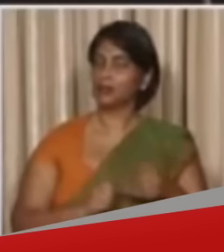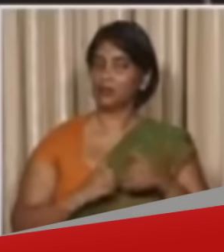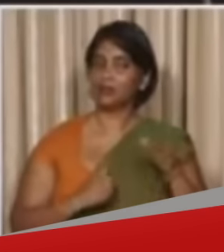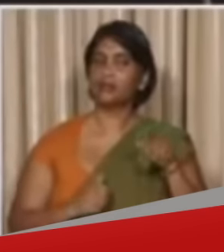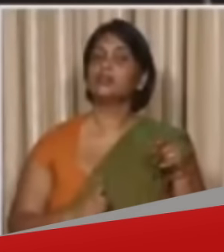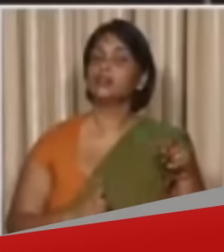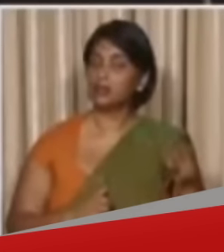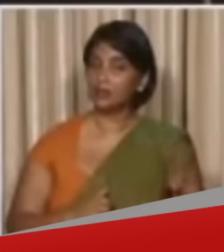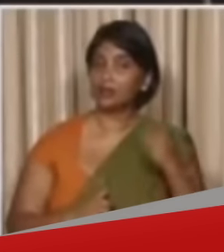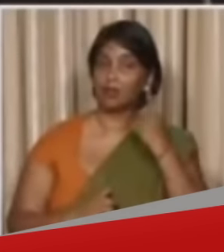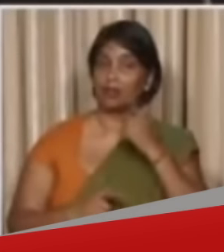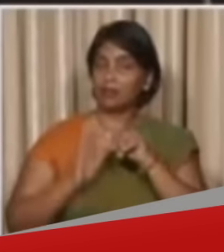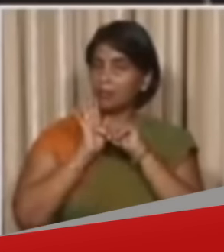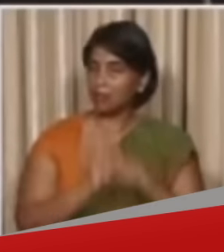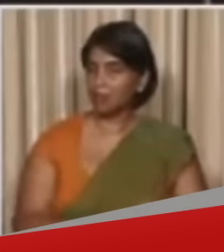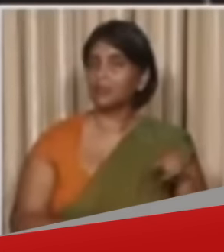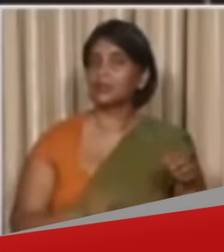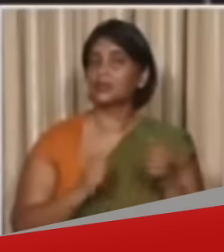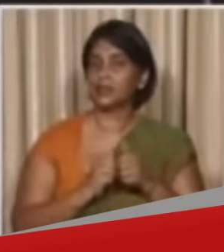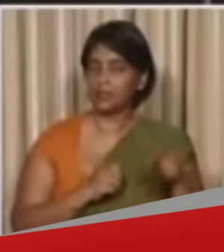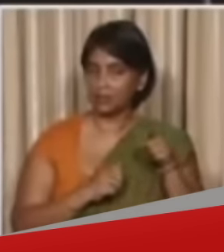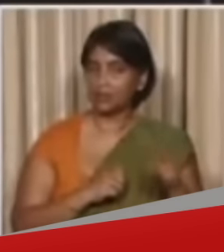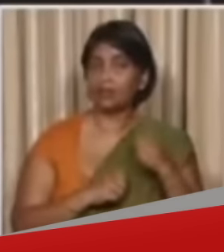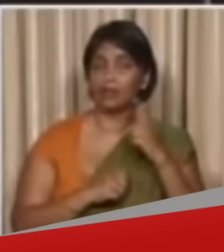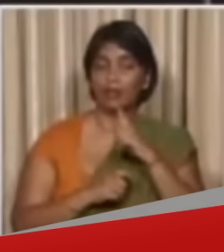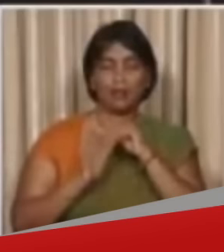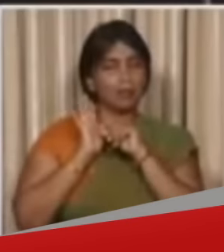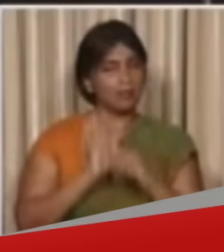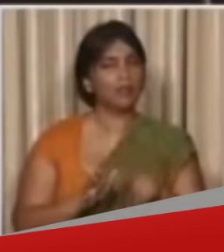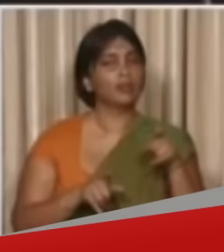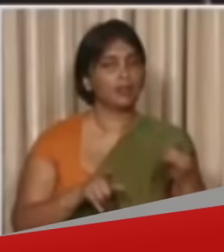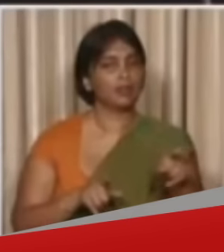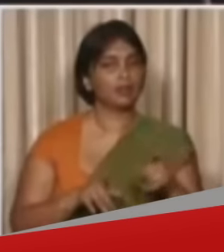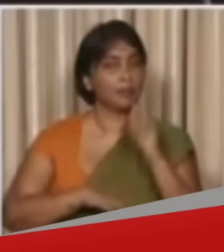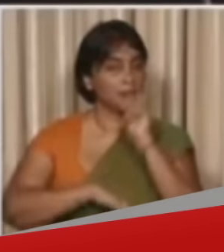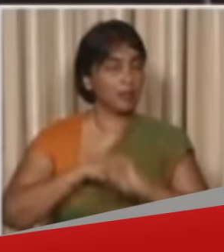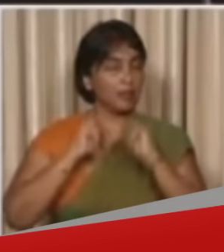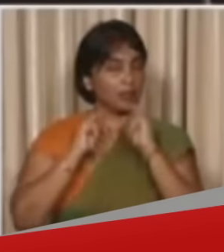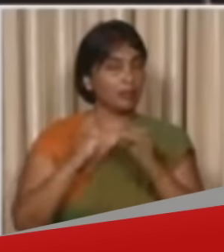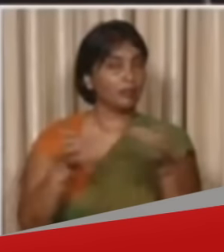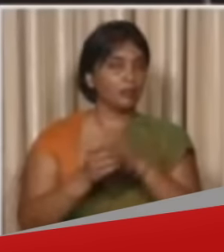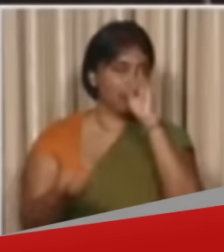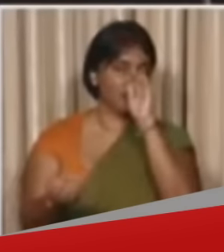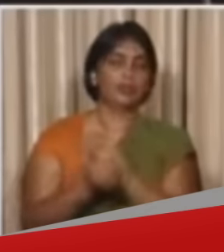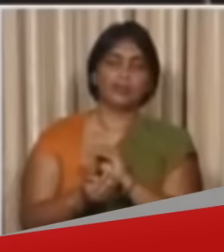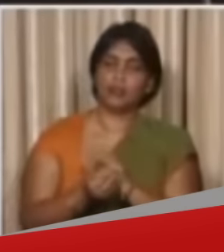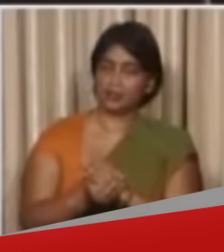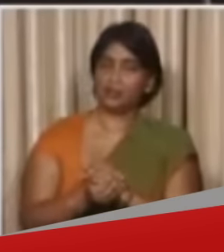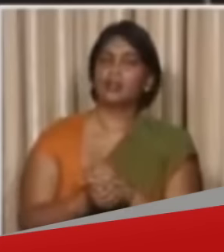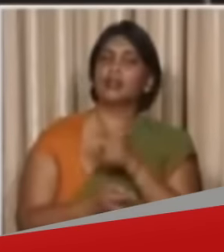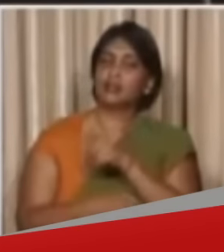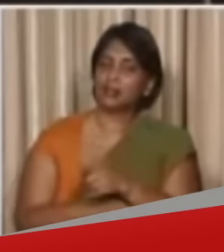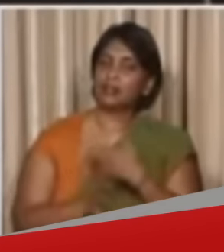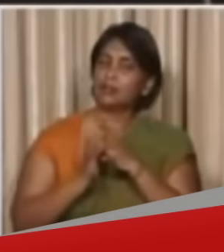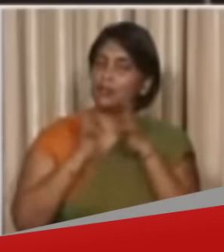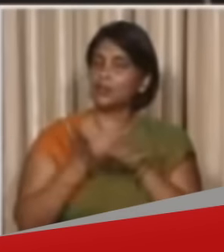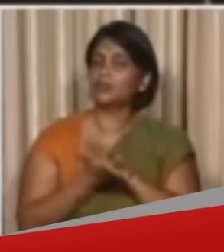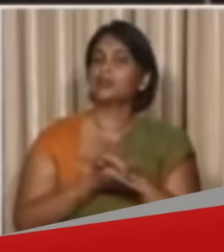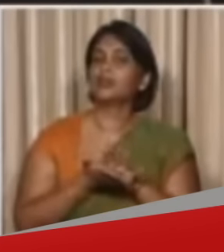ए महापावादीम सिदूनु महापावादीम सिदूनु महाकुमंत्रण करुवन आरक्षा करीम संबंधो एनिसा बहुम